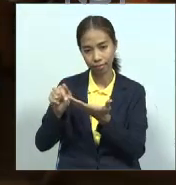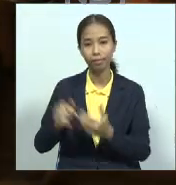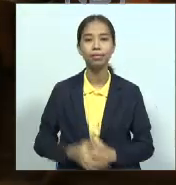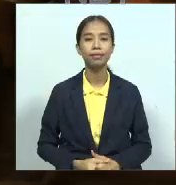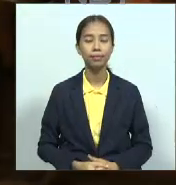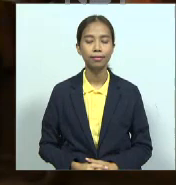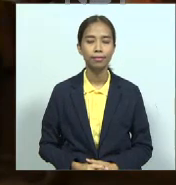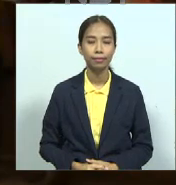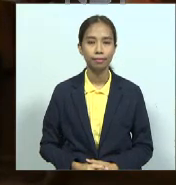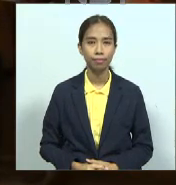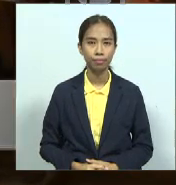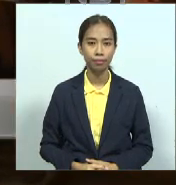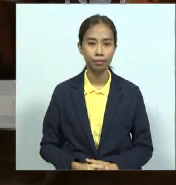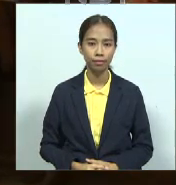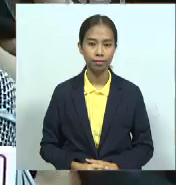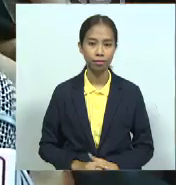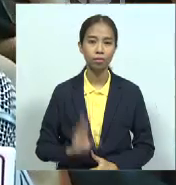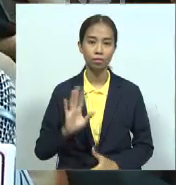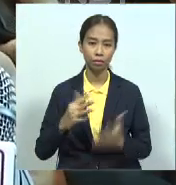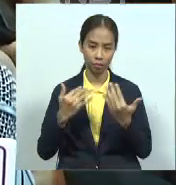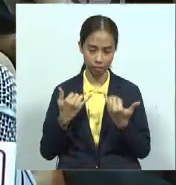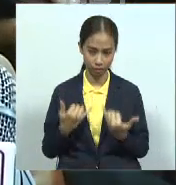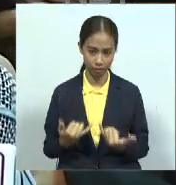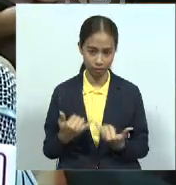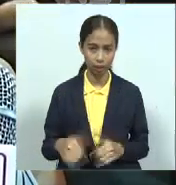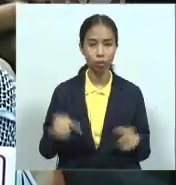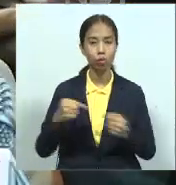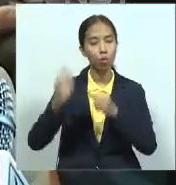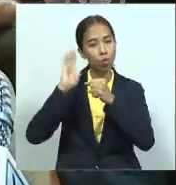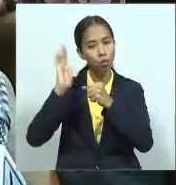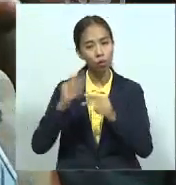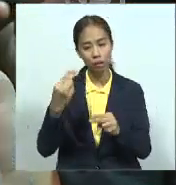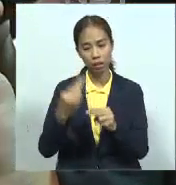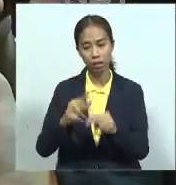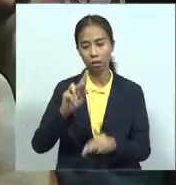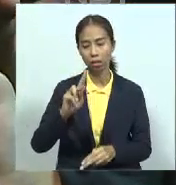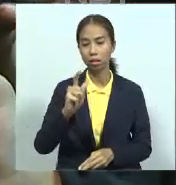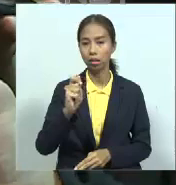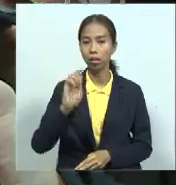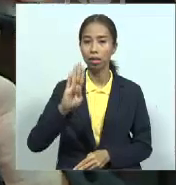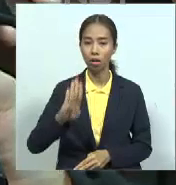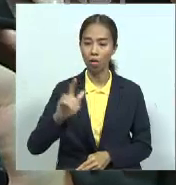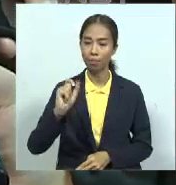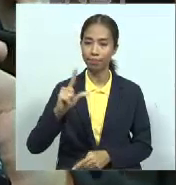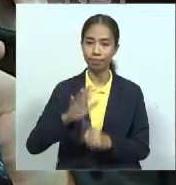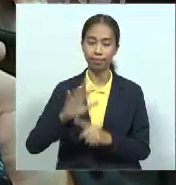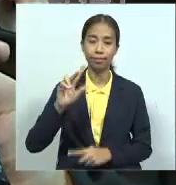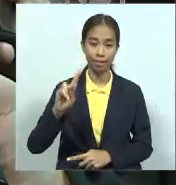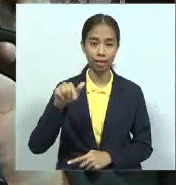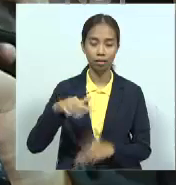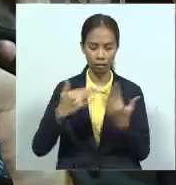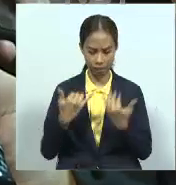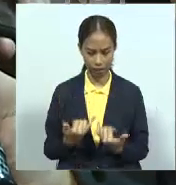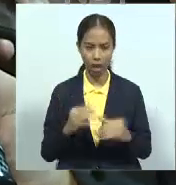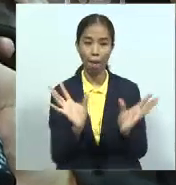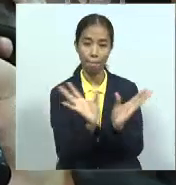ต่อไป ซึ่งนายกอบศักดิ์ภูตระกูลโฆษกพรรคพลังประชารัฐระบุว่าการประชุมร่วมรัฐบาลครั้งแร